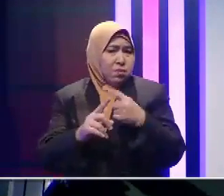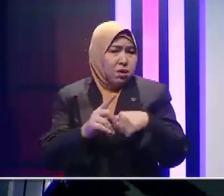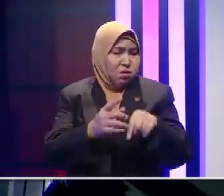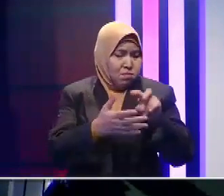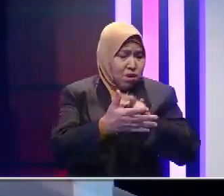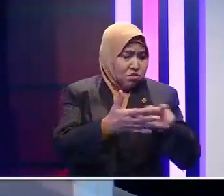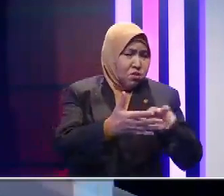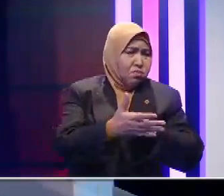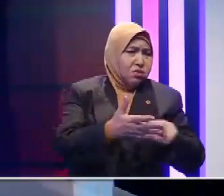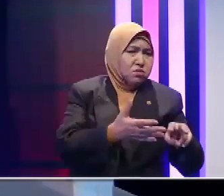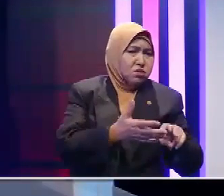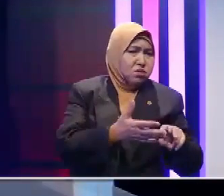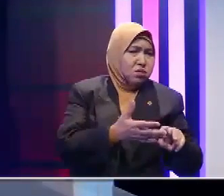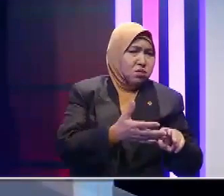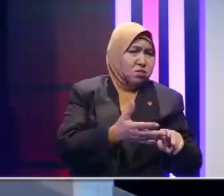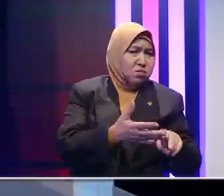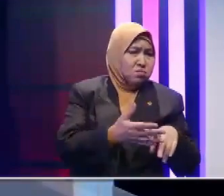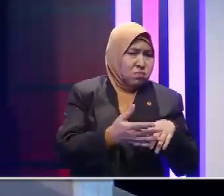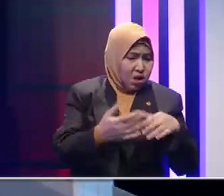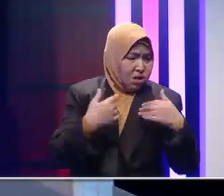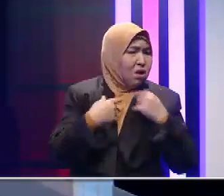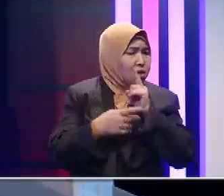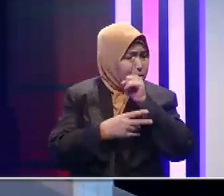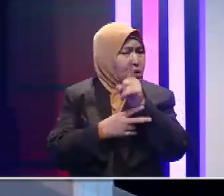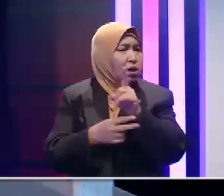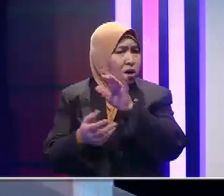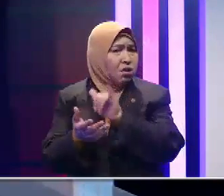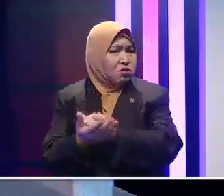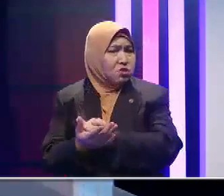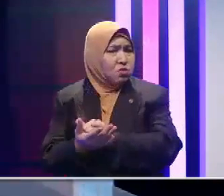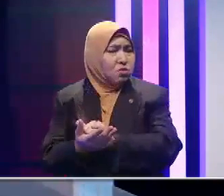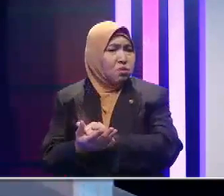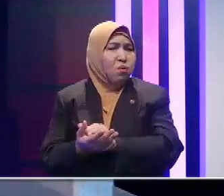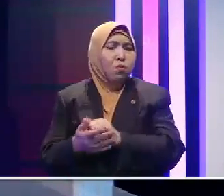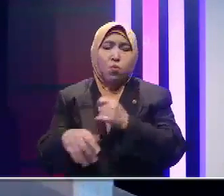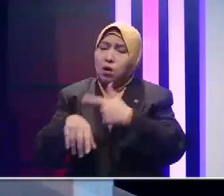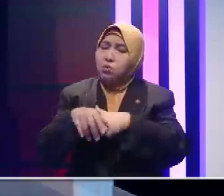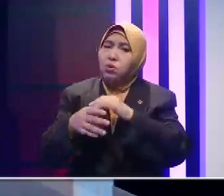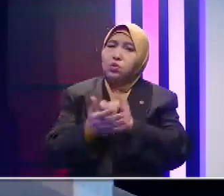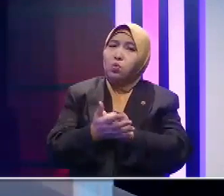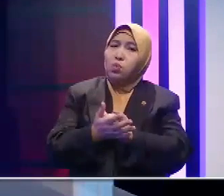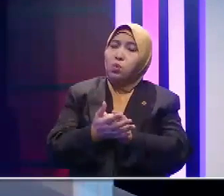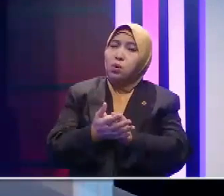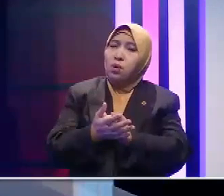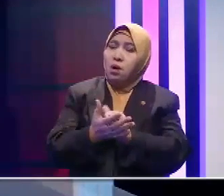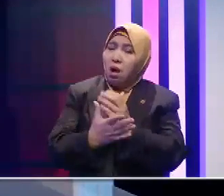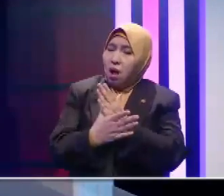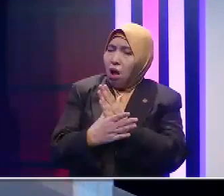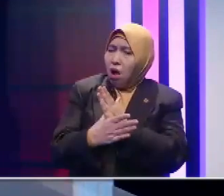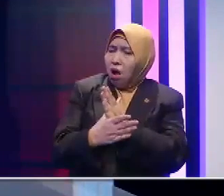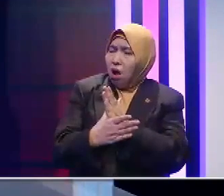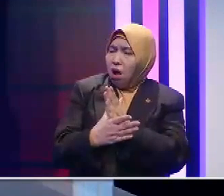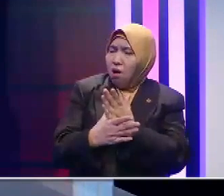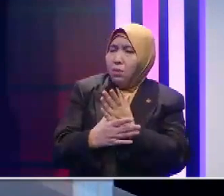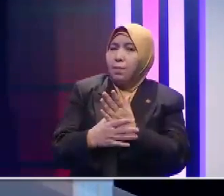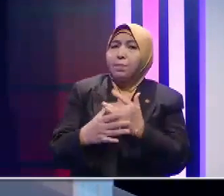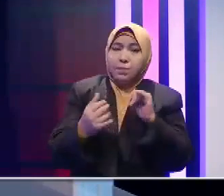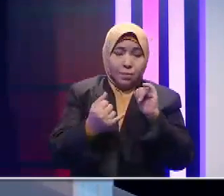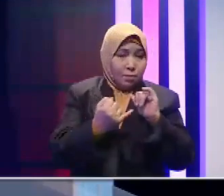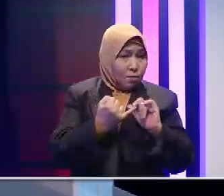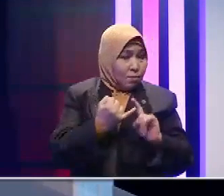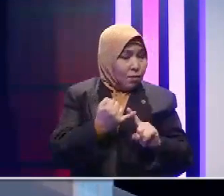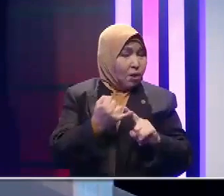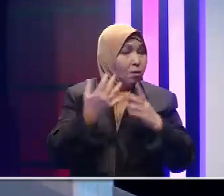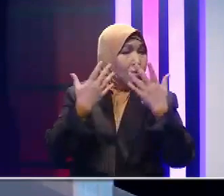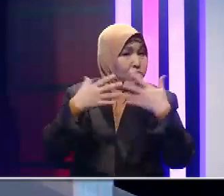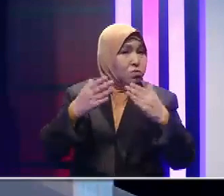ni, ada kebenaran di situ kan? Nah, waktu tu fasa kedua keraguan. Dan akhirnya,